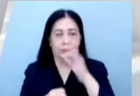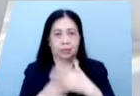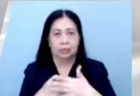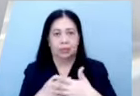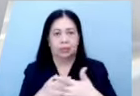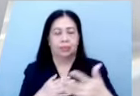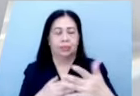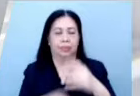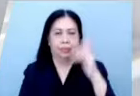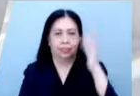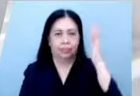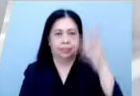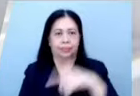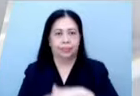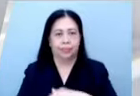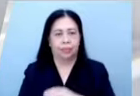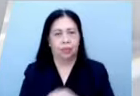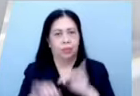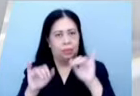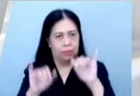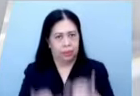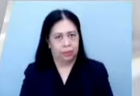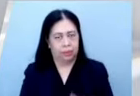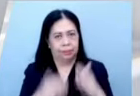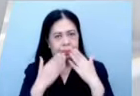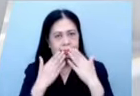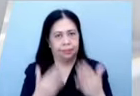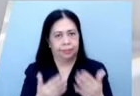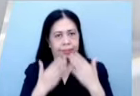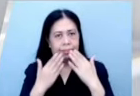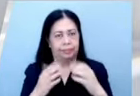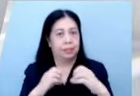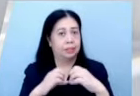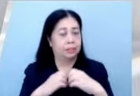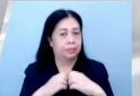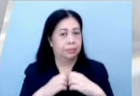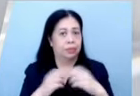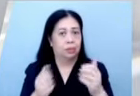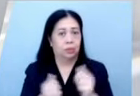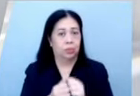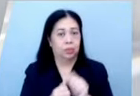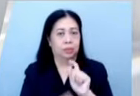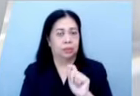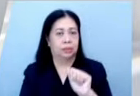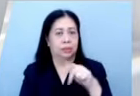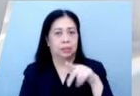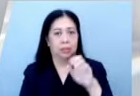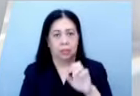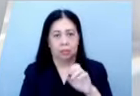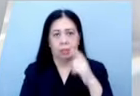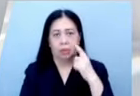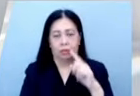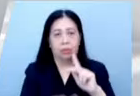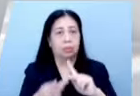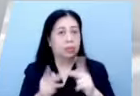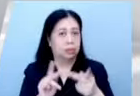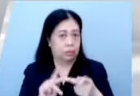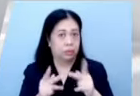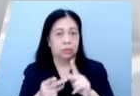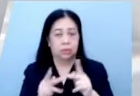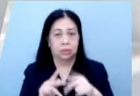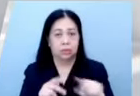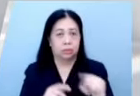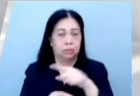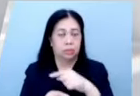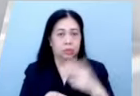panahon. Mananatili ang pasasalamat ng GMA 7 sa Tape Incorporated para sa partnership nito sa mga